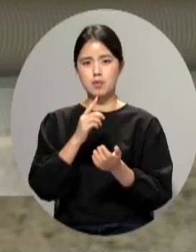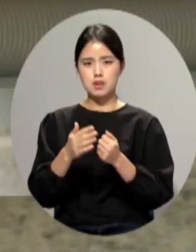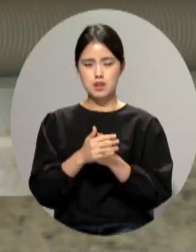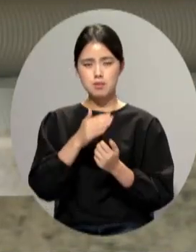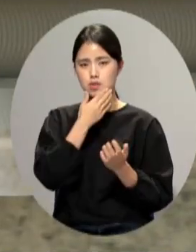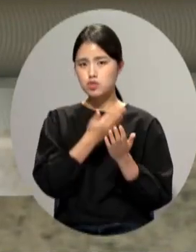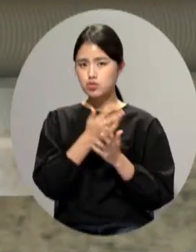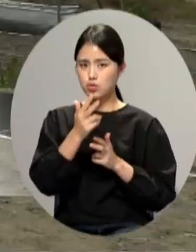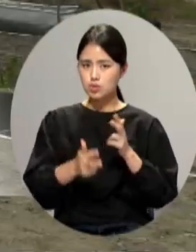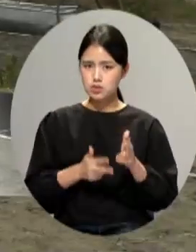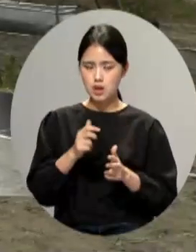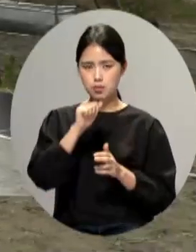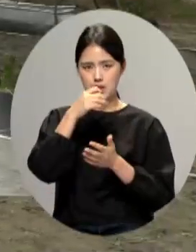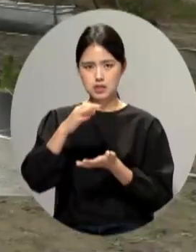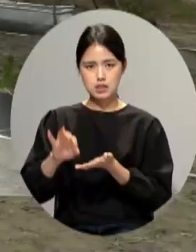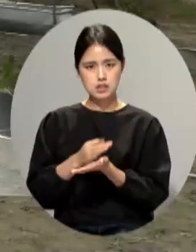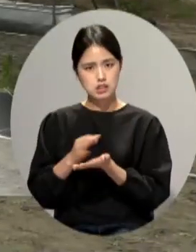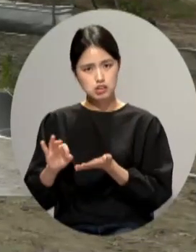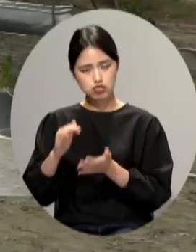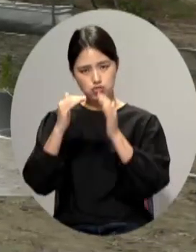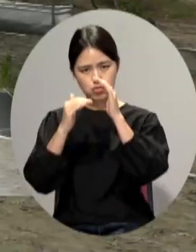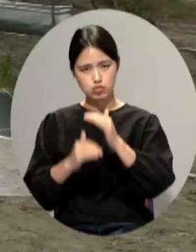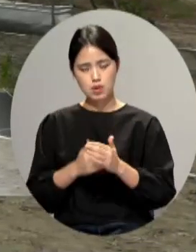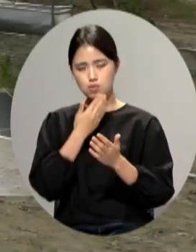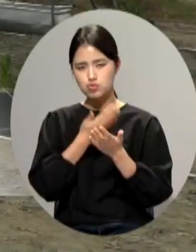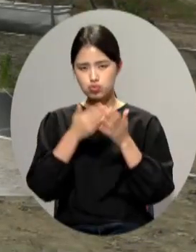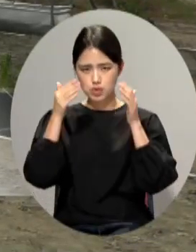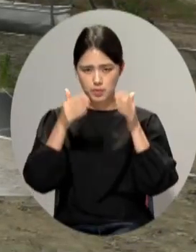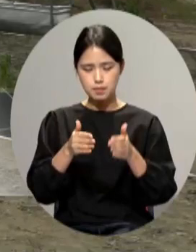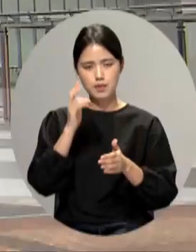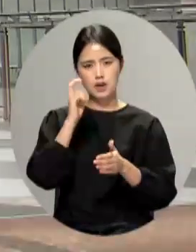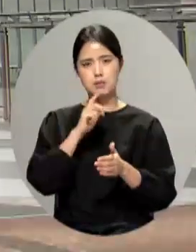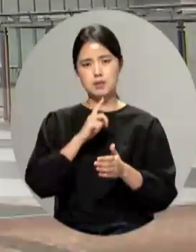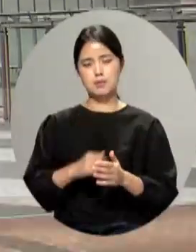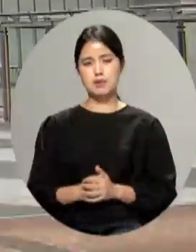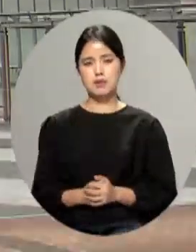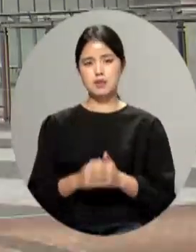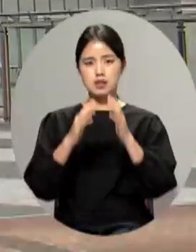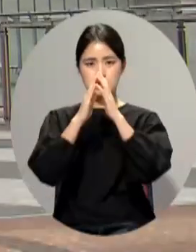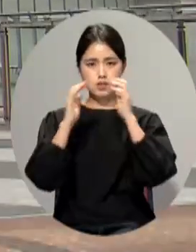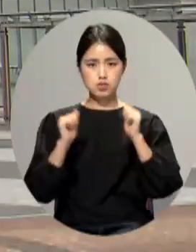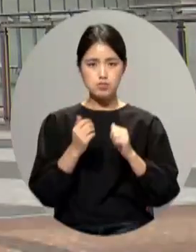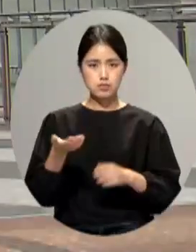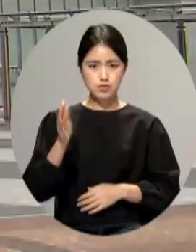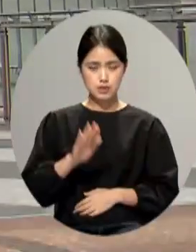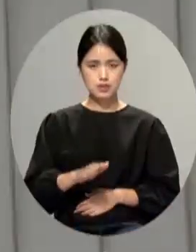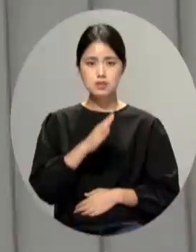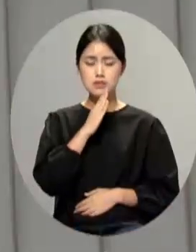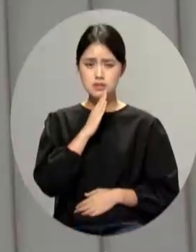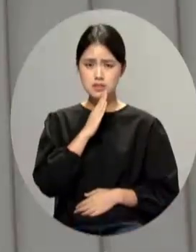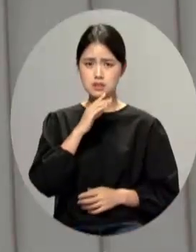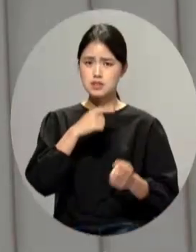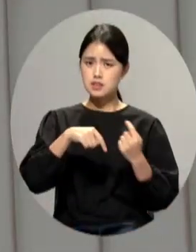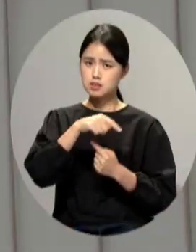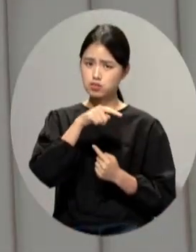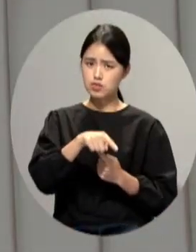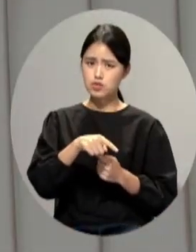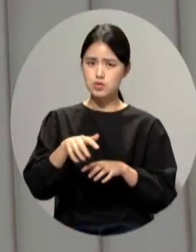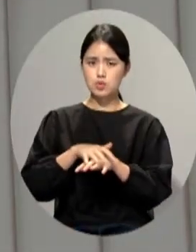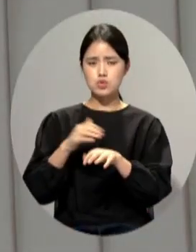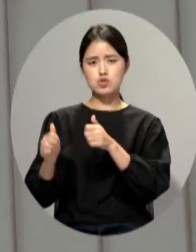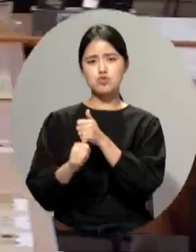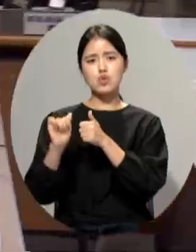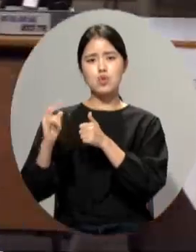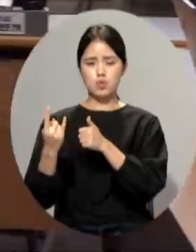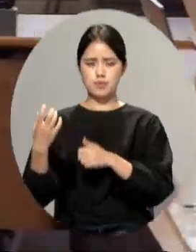주요 사업과 예산 지출 내역도 주안점이 될 것으로 보입니다. 전라북도는 그러나 실질적인 운영은 조직위가 맡은